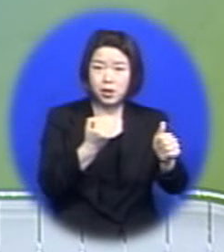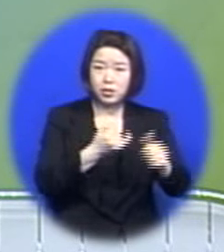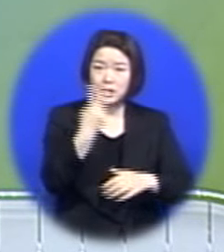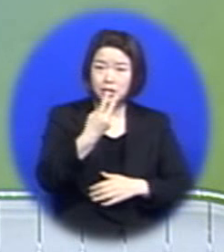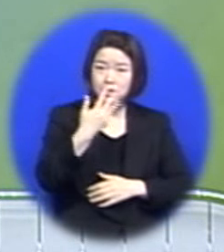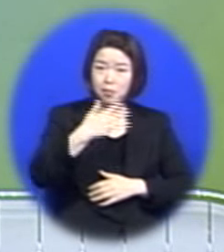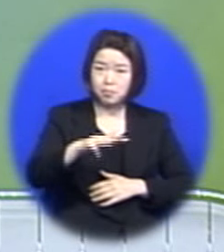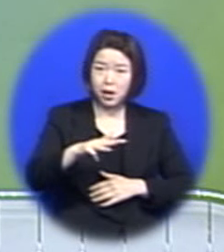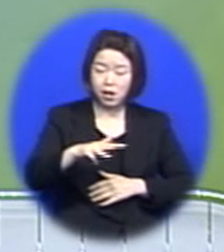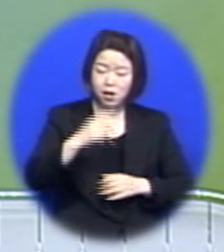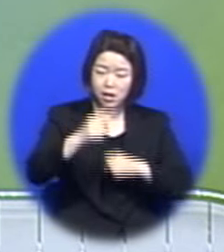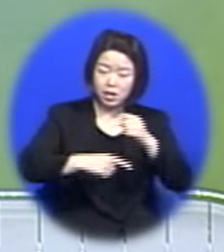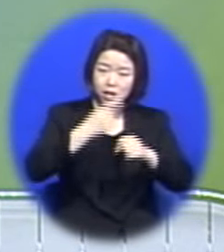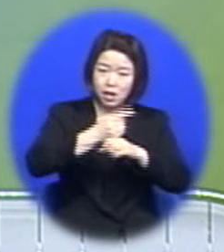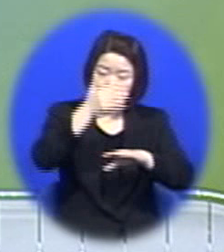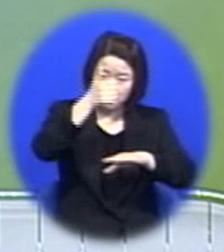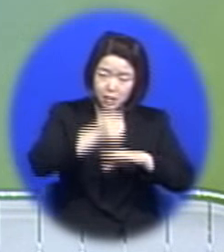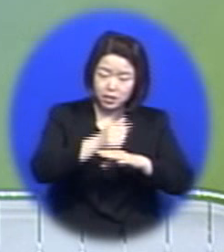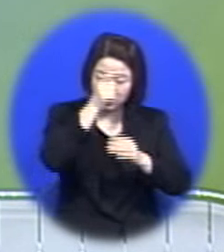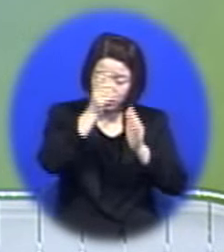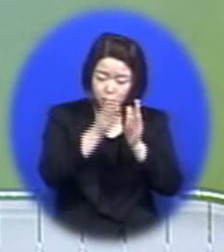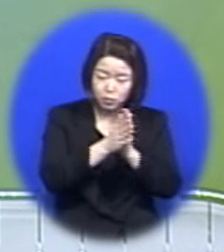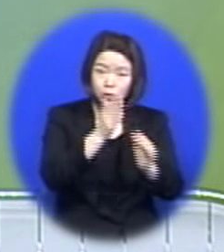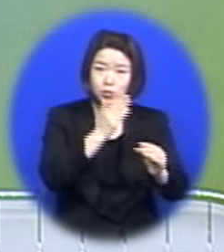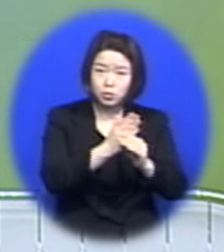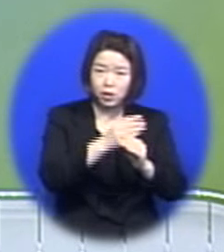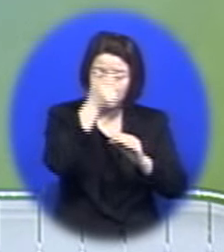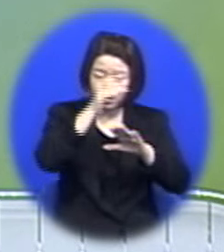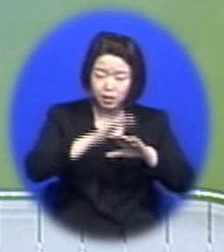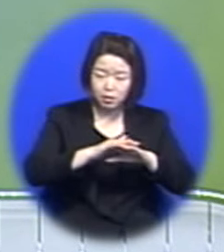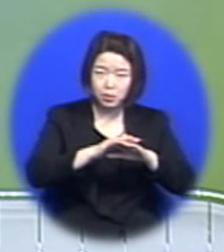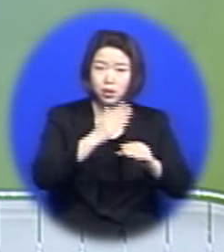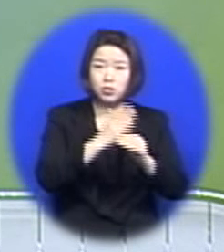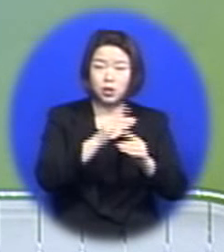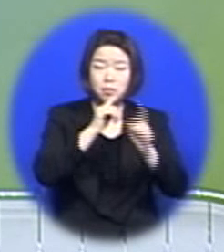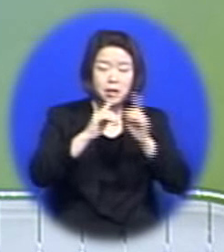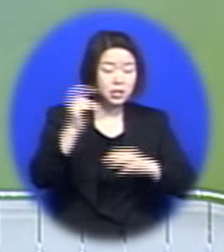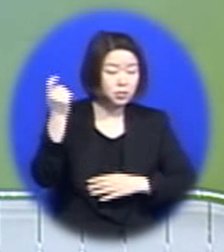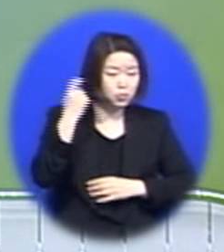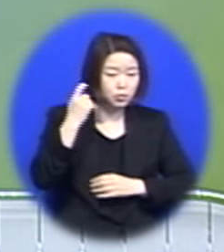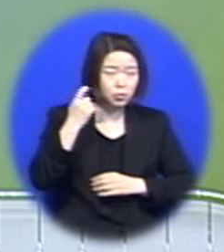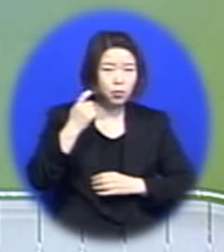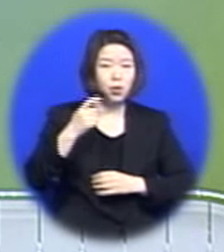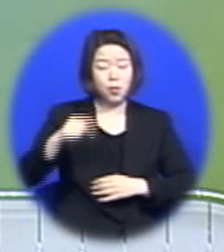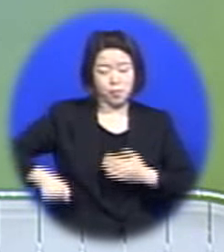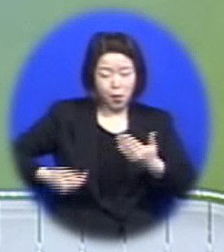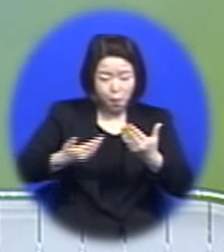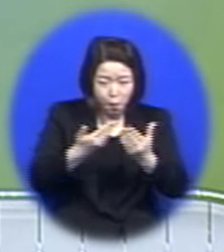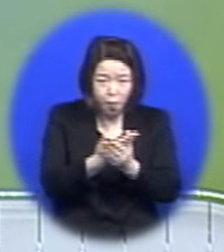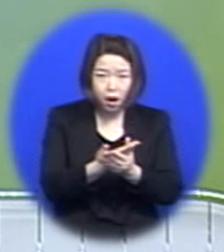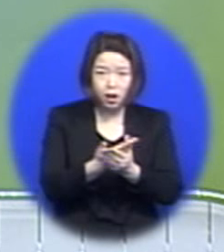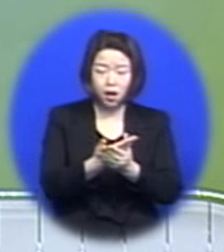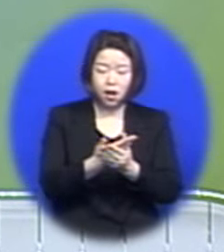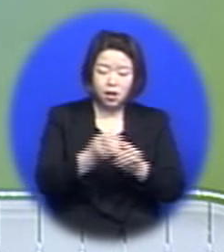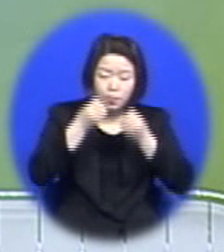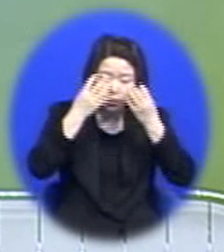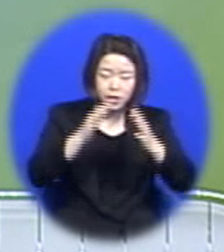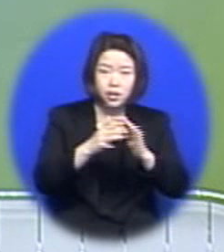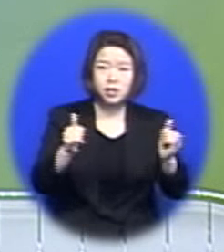연말연시 기도회를 앞두고 예배 중에 말씀을 듣고 깨어져 주님께 무릎 꿇고 회개하여 새 사람이